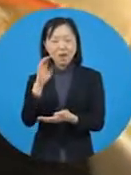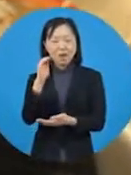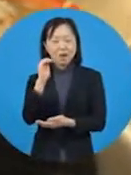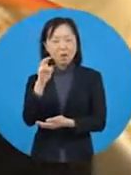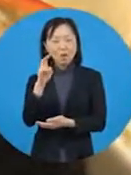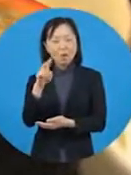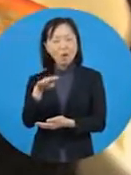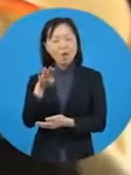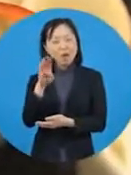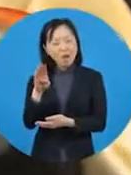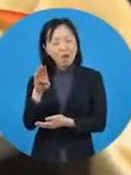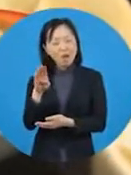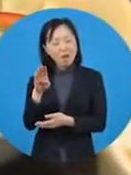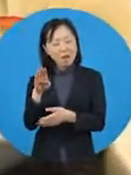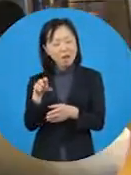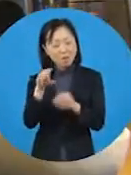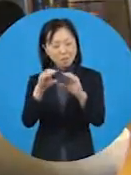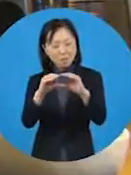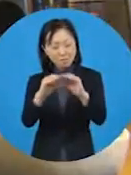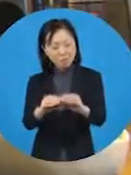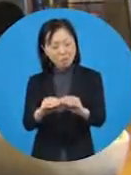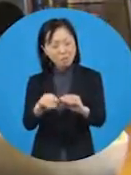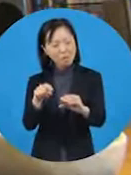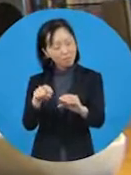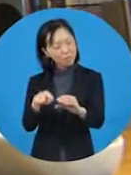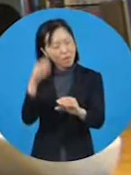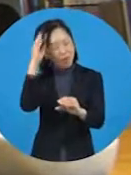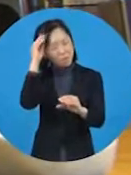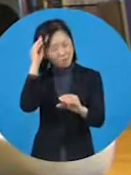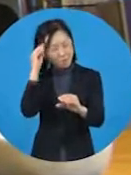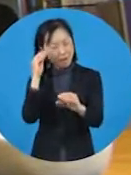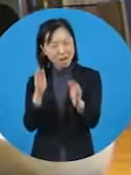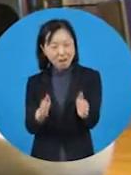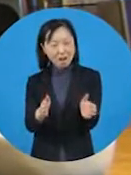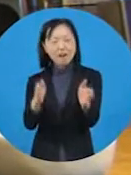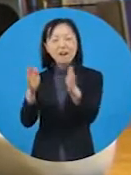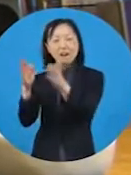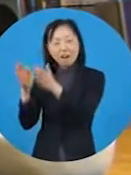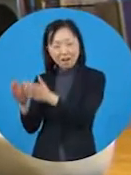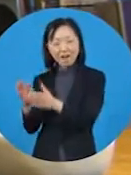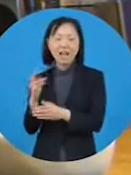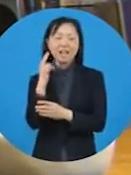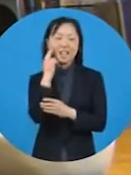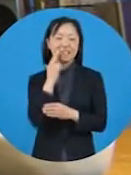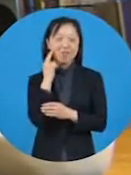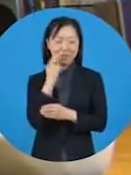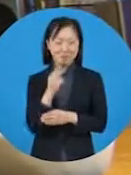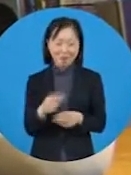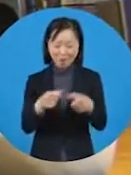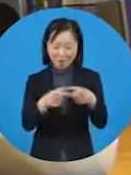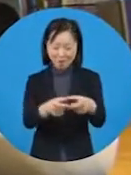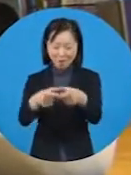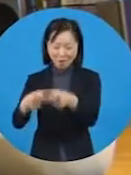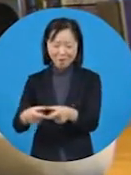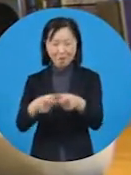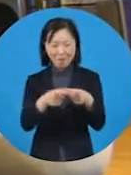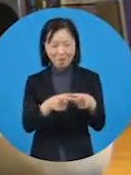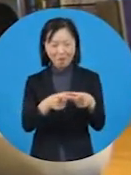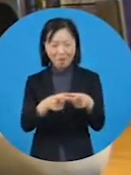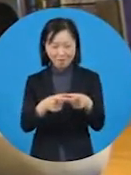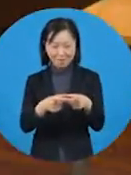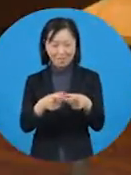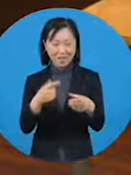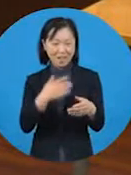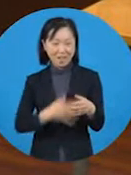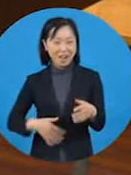これを油で揚げてコロッケにすることもできるんですけれども、そう油を使うなるべく使わないように入れてる落とし焼きの方にしようということで、